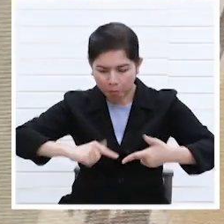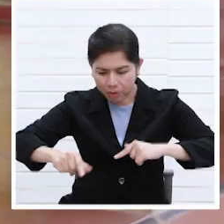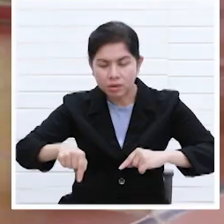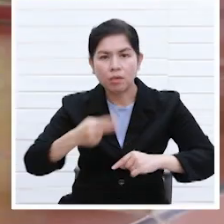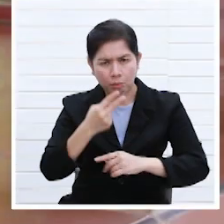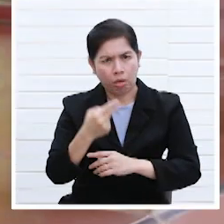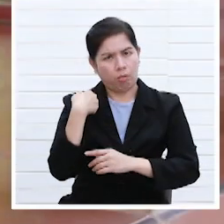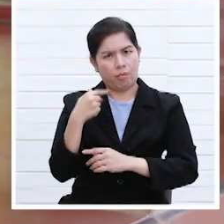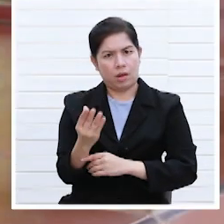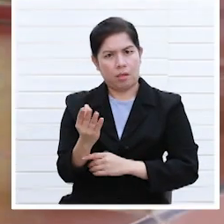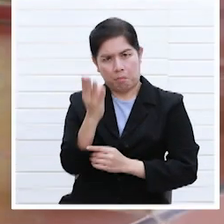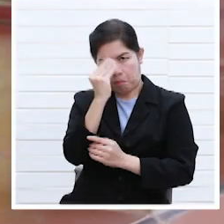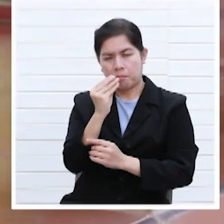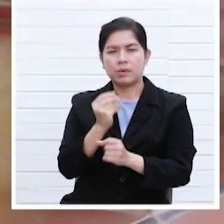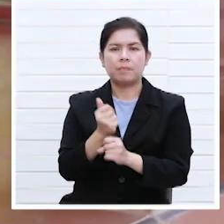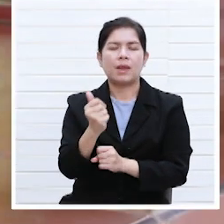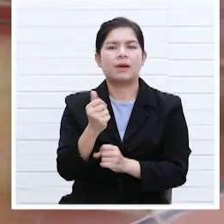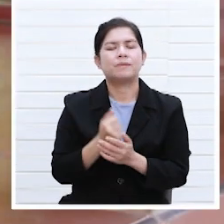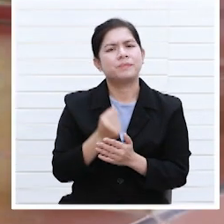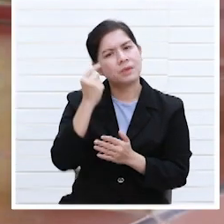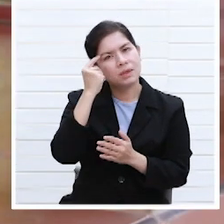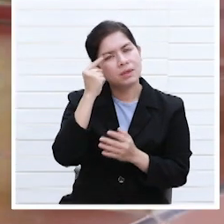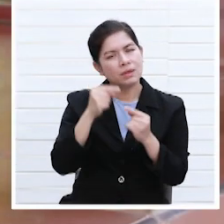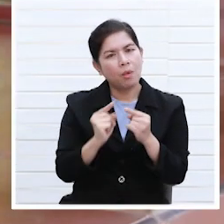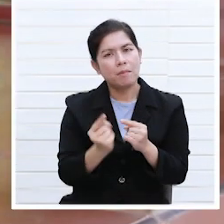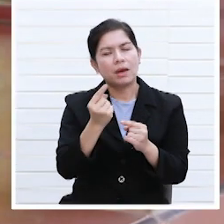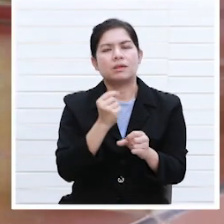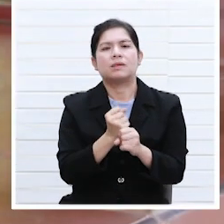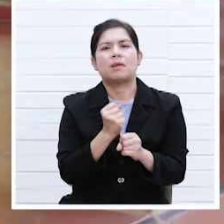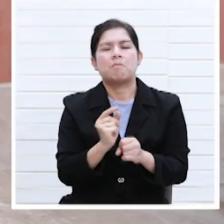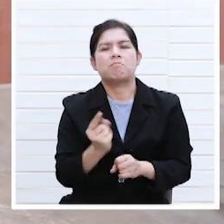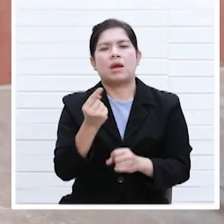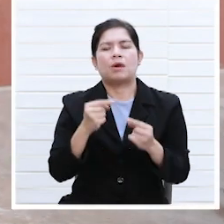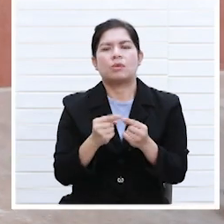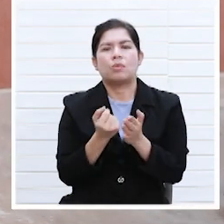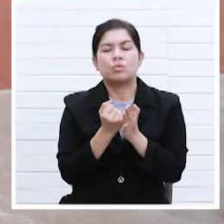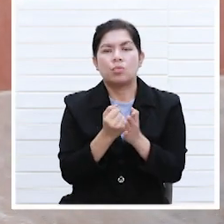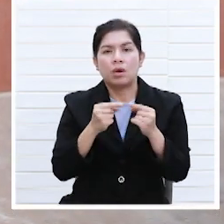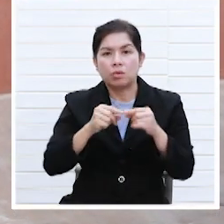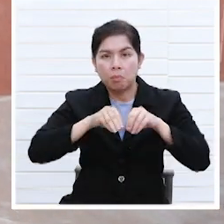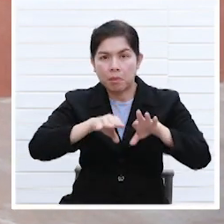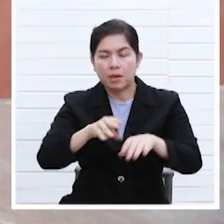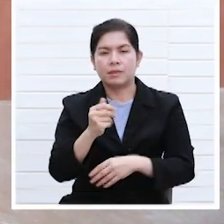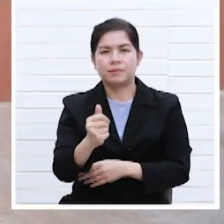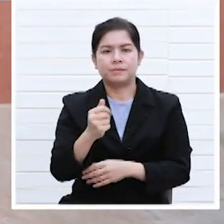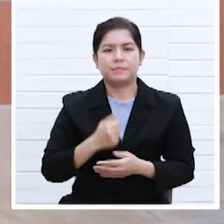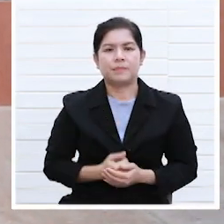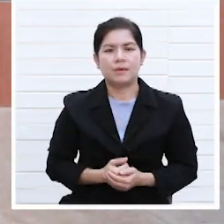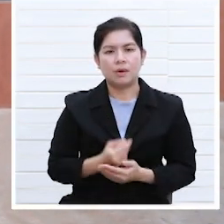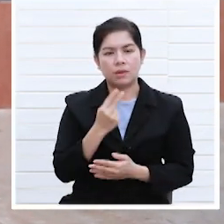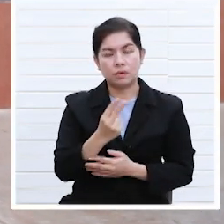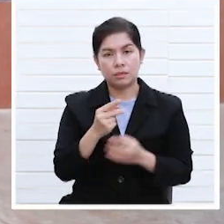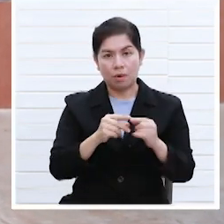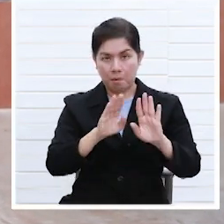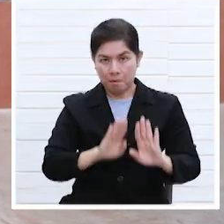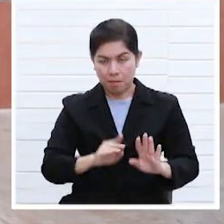ายหมี่ได้คือยิ่งคิดยิ่งทำมันก็จะยิ่งความคิดก็จะแตกออกไป จะแตกออกไปเรื่อยๆเลยฮ